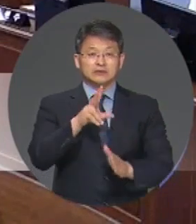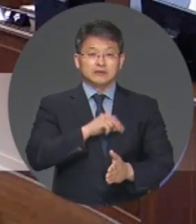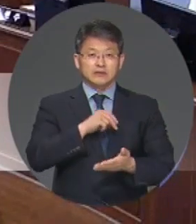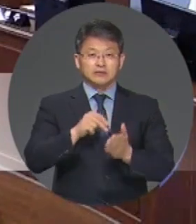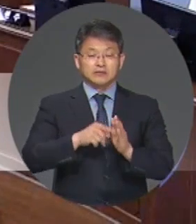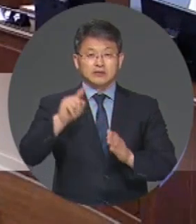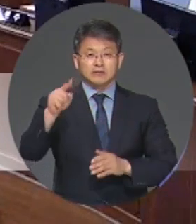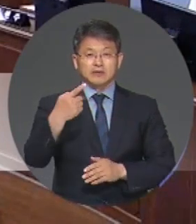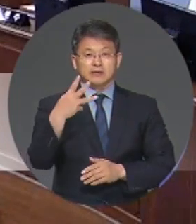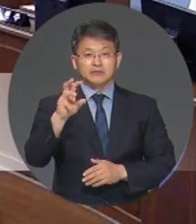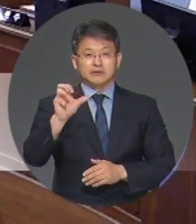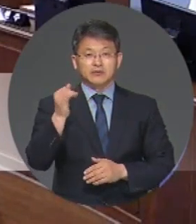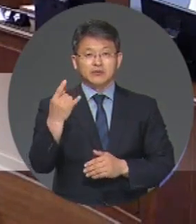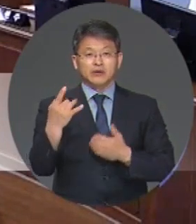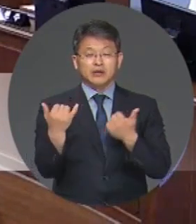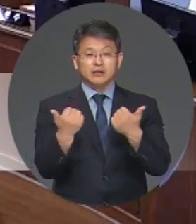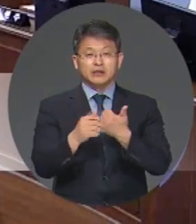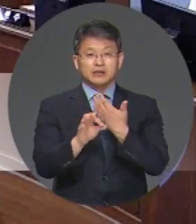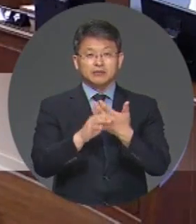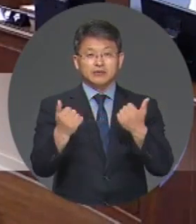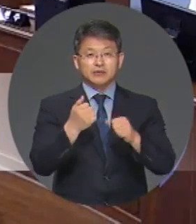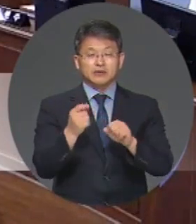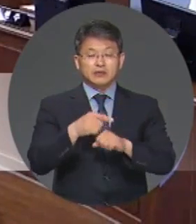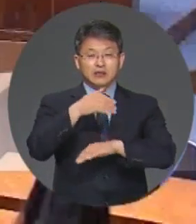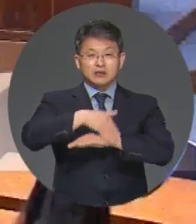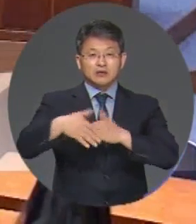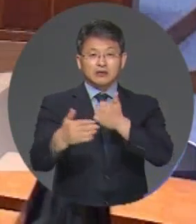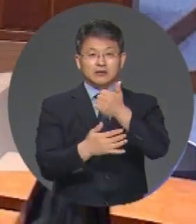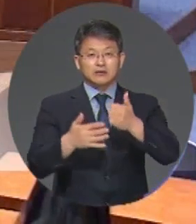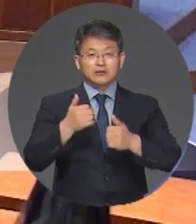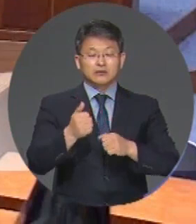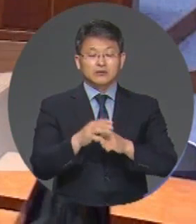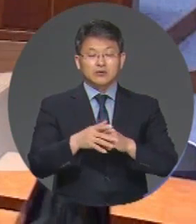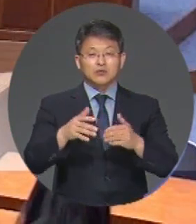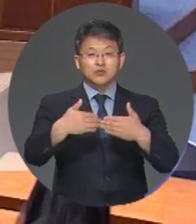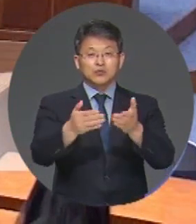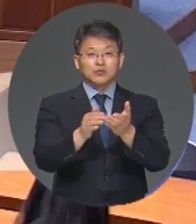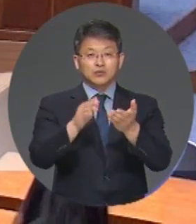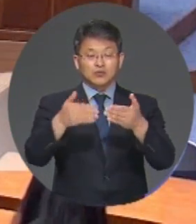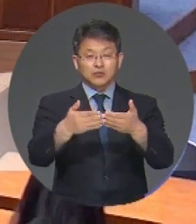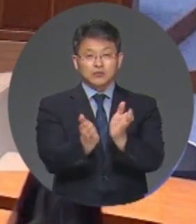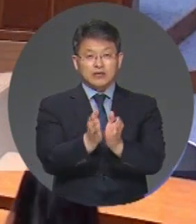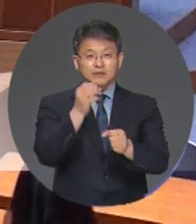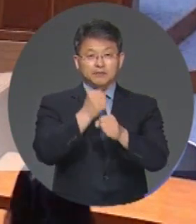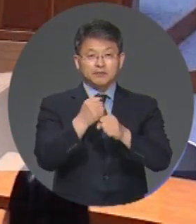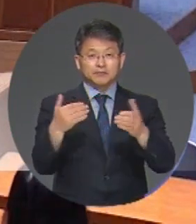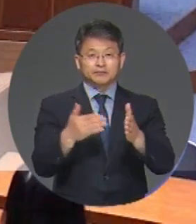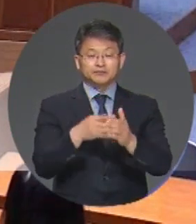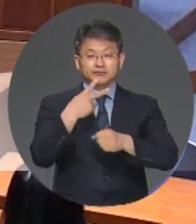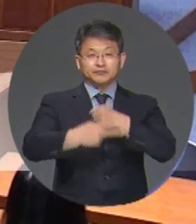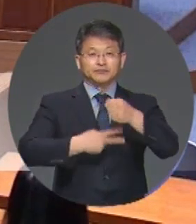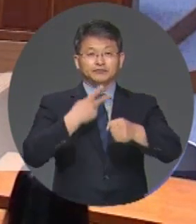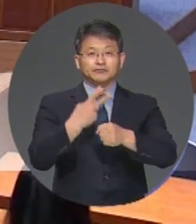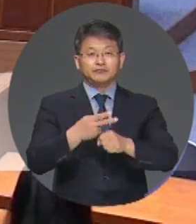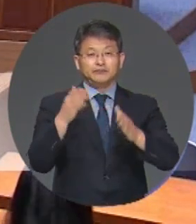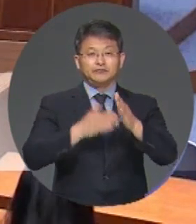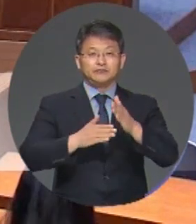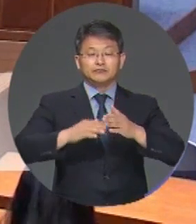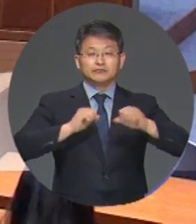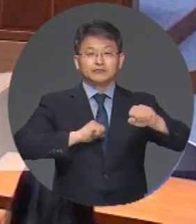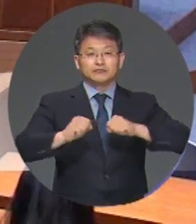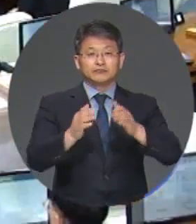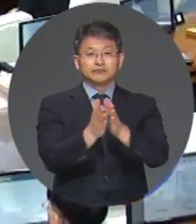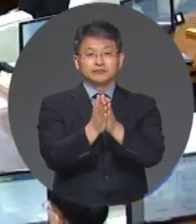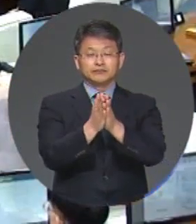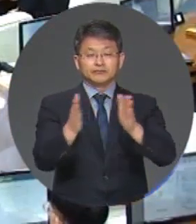창원특례시의회는 제135회 임시회에서 기획행정위원회를 비롯한 후반기 원구성을 마무리하고 2년 임기의 공식활동에